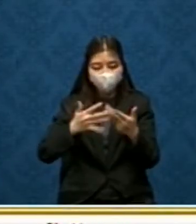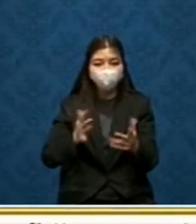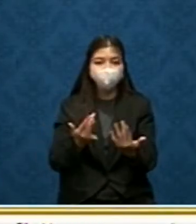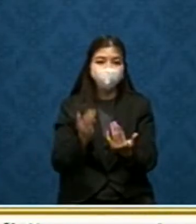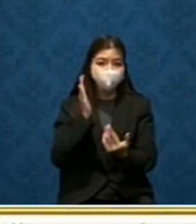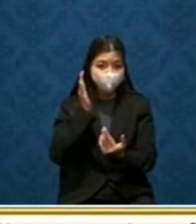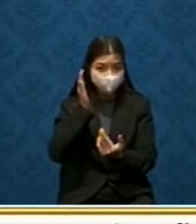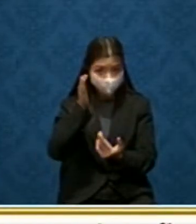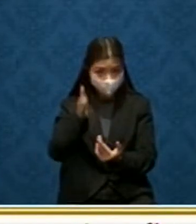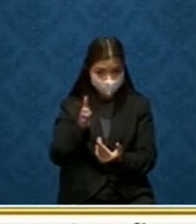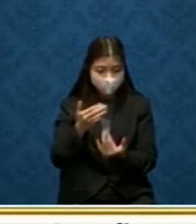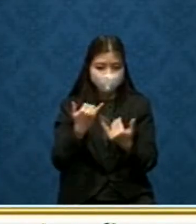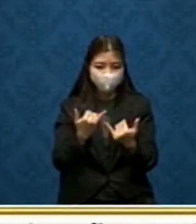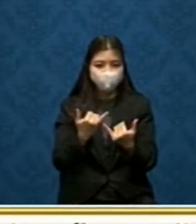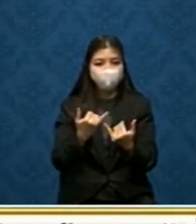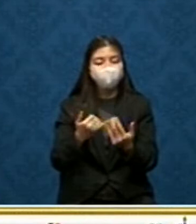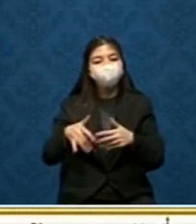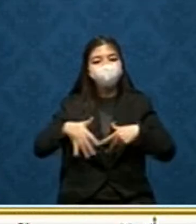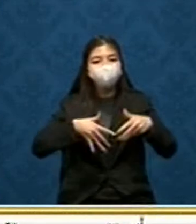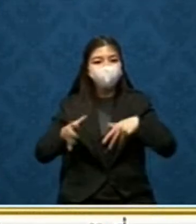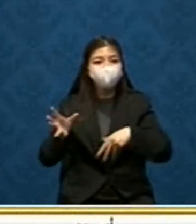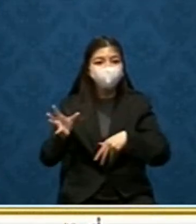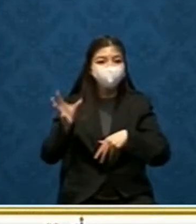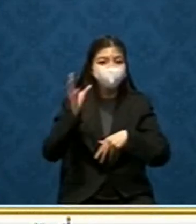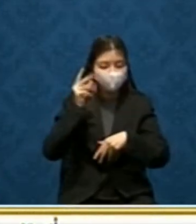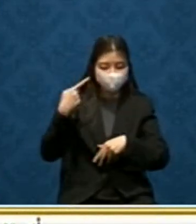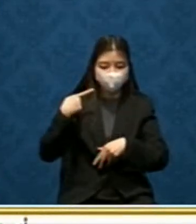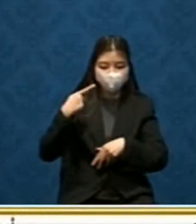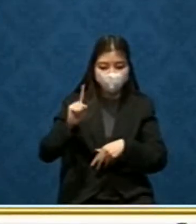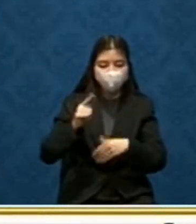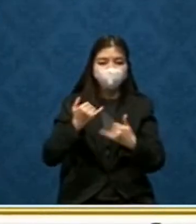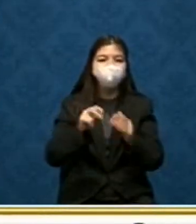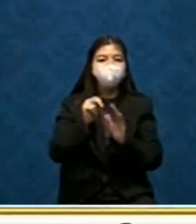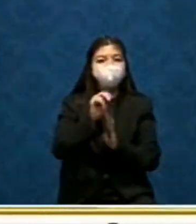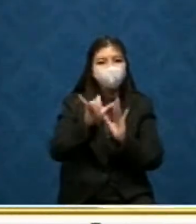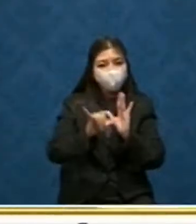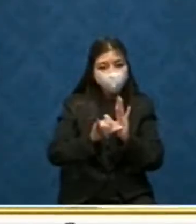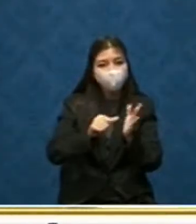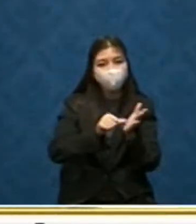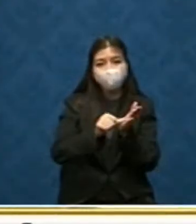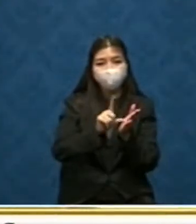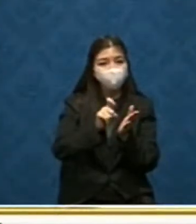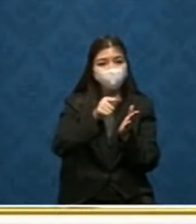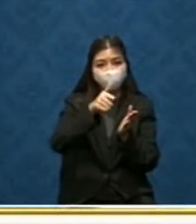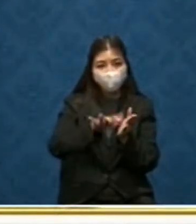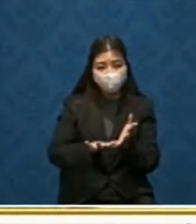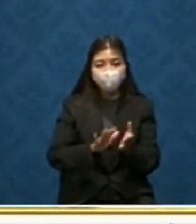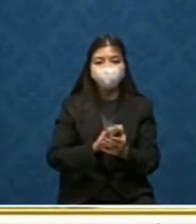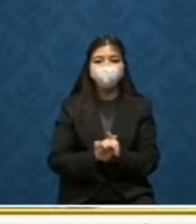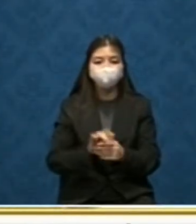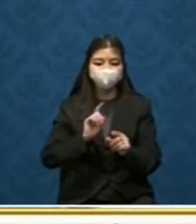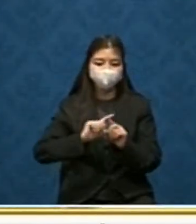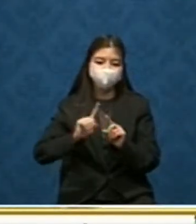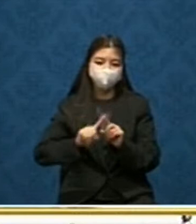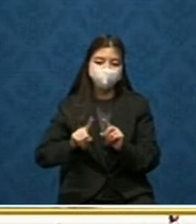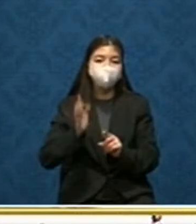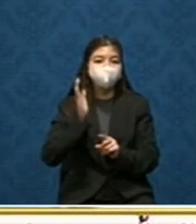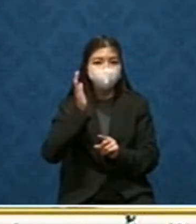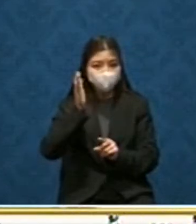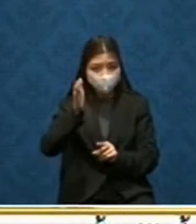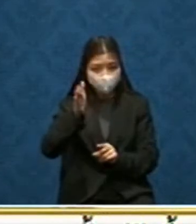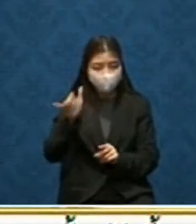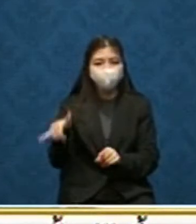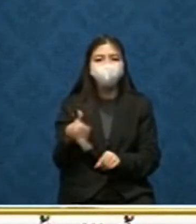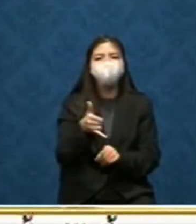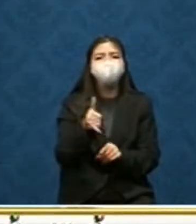เจ published in this JDD ววจะได้ประโยชนว่าโบายนี้มแก้ไม่ได้นอยแล้ว ถ้าให้มาอีกก็จะ